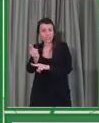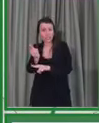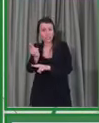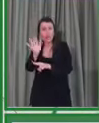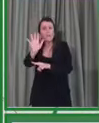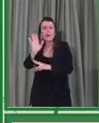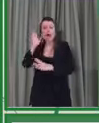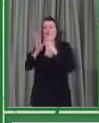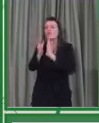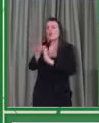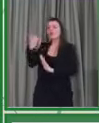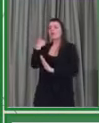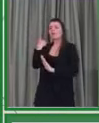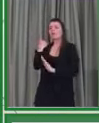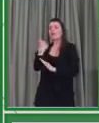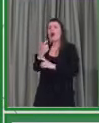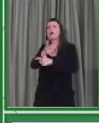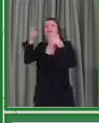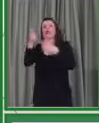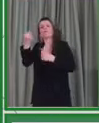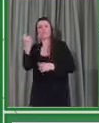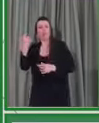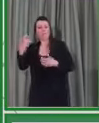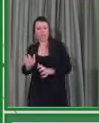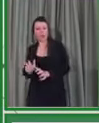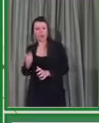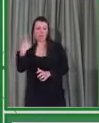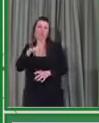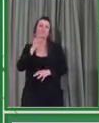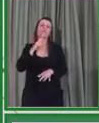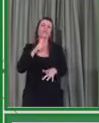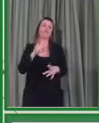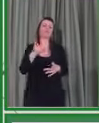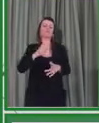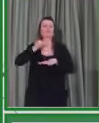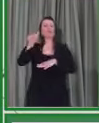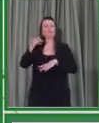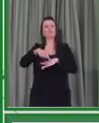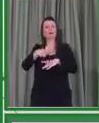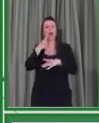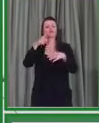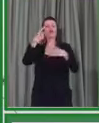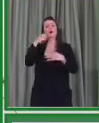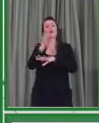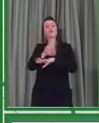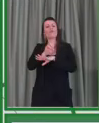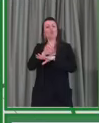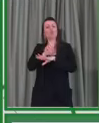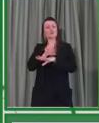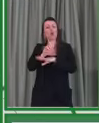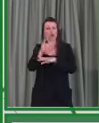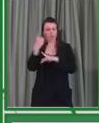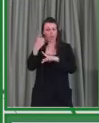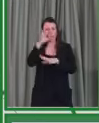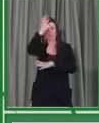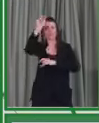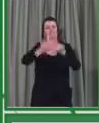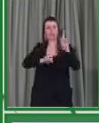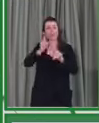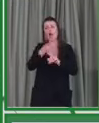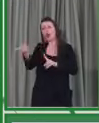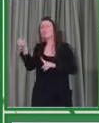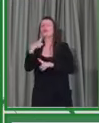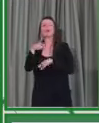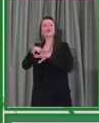il primario che è un professore università di milano di pneumologia del papa giovanni diceva esattamente questo che noi stiamo